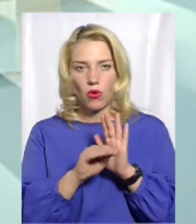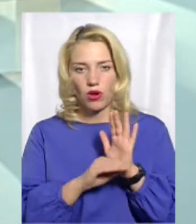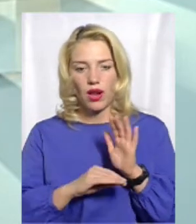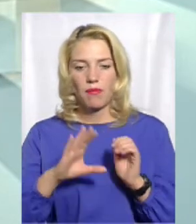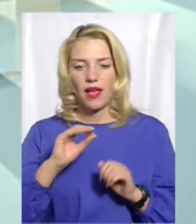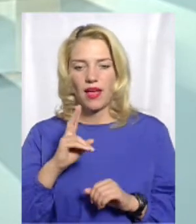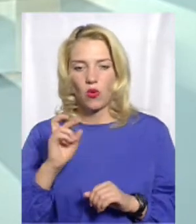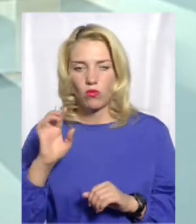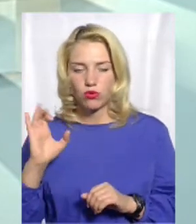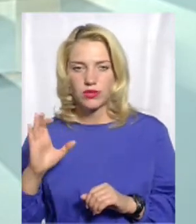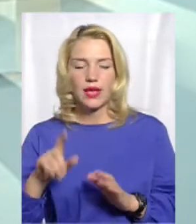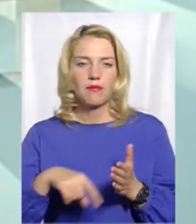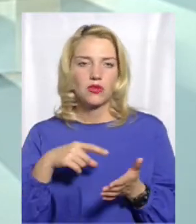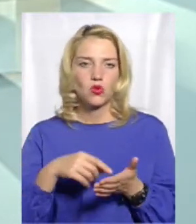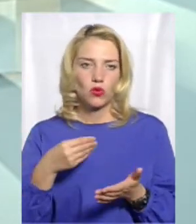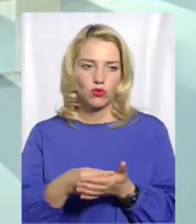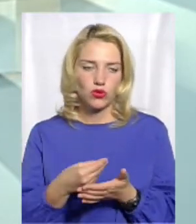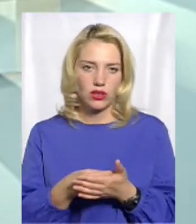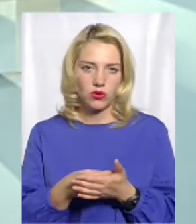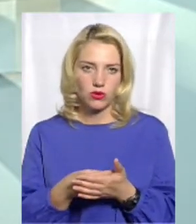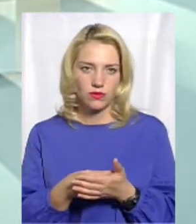бюджету. І